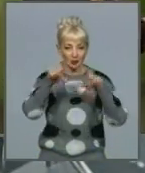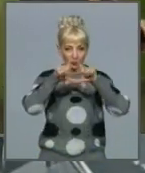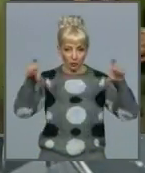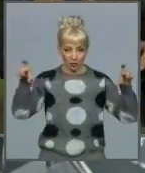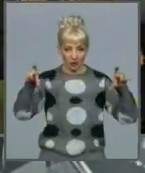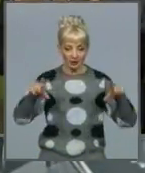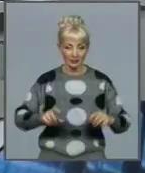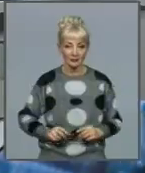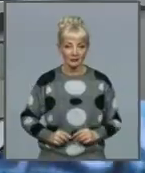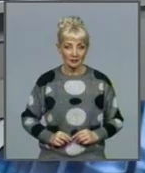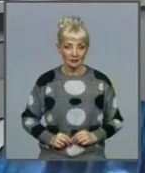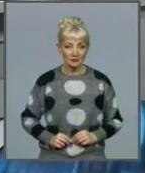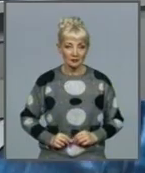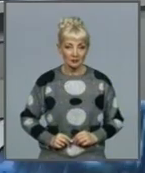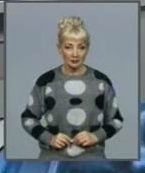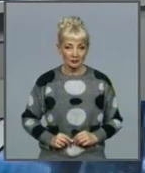Харківські Ізвестія.